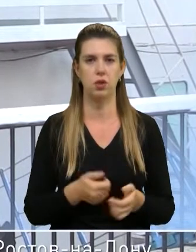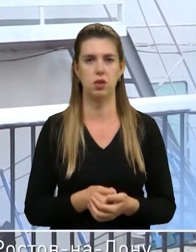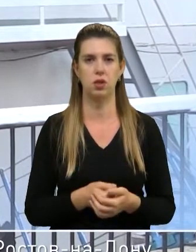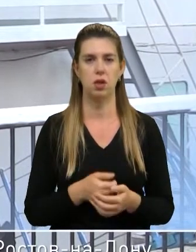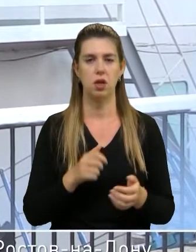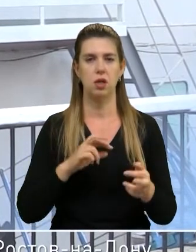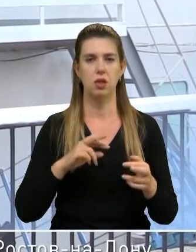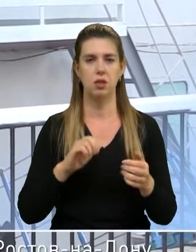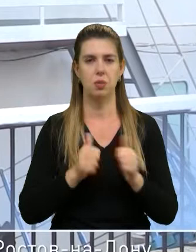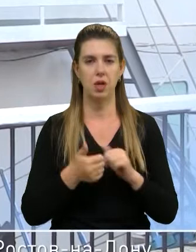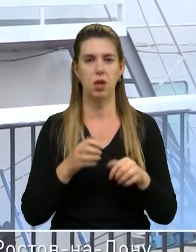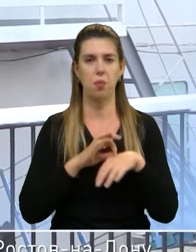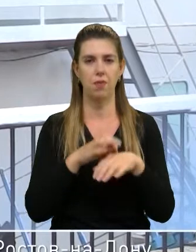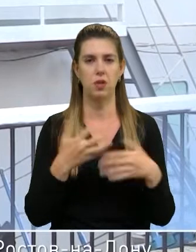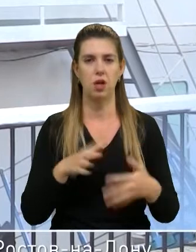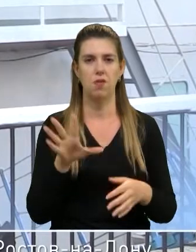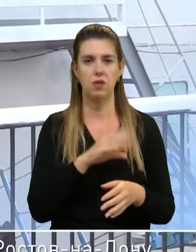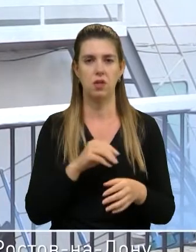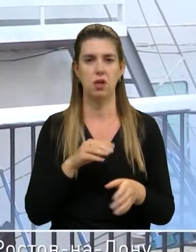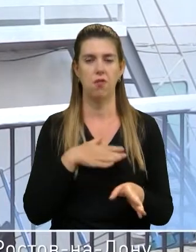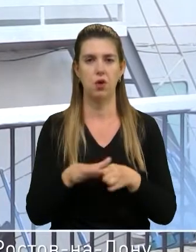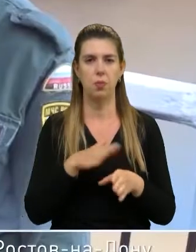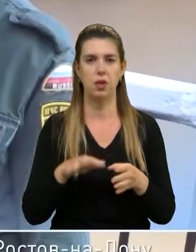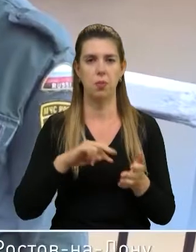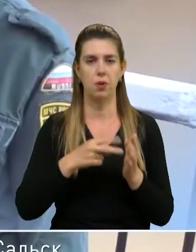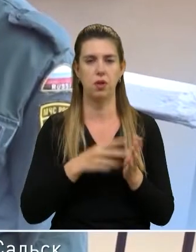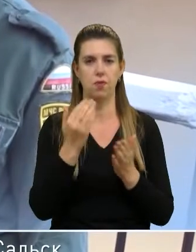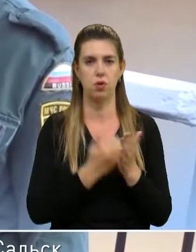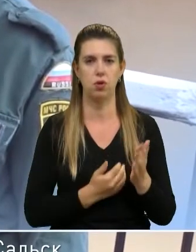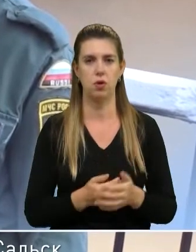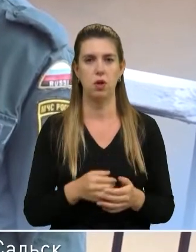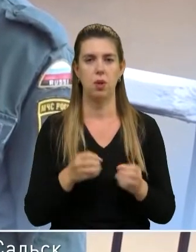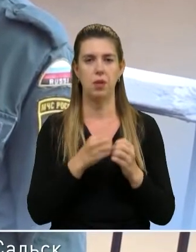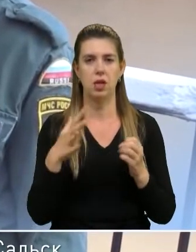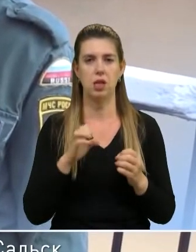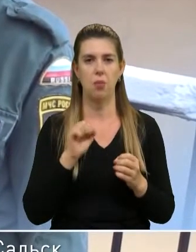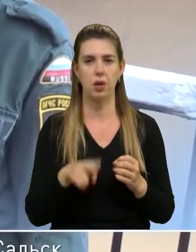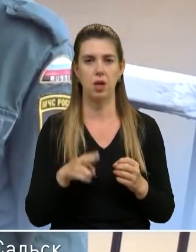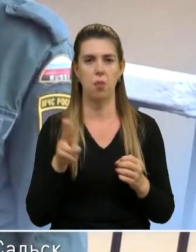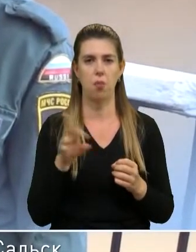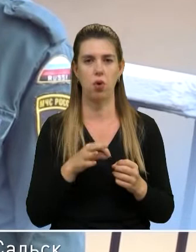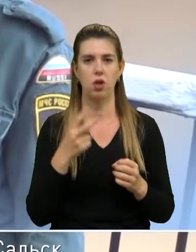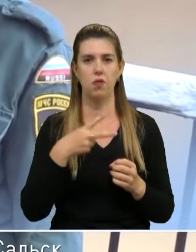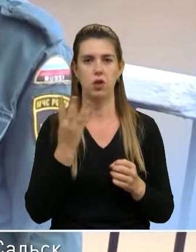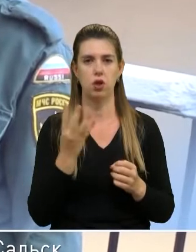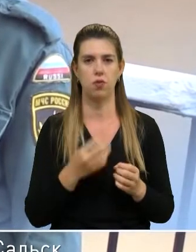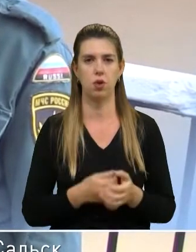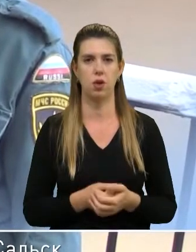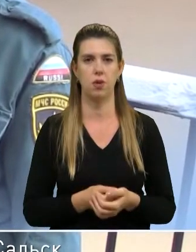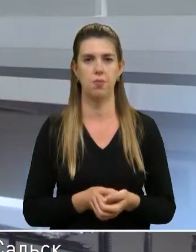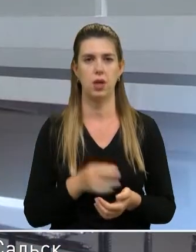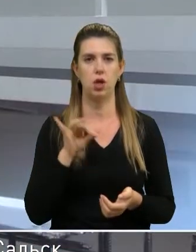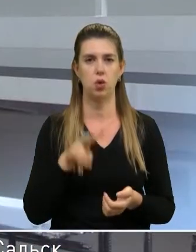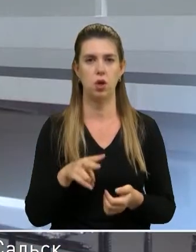Смена проведена. Все выполненные мероприятия спланированы, выполнены. 15 апреля по 24